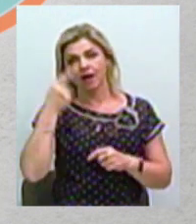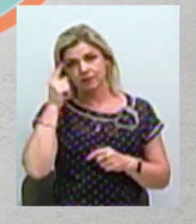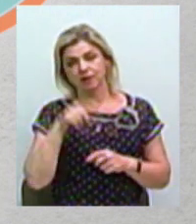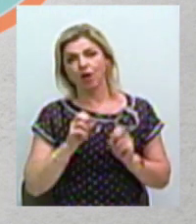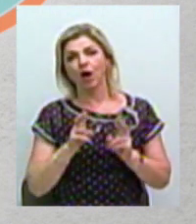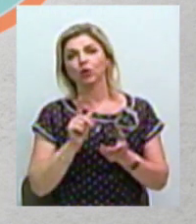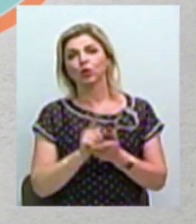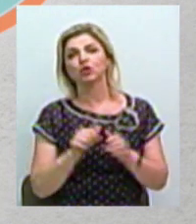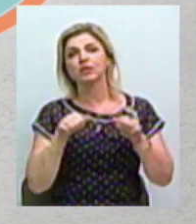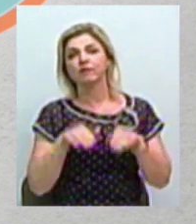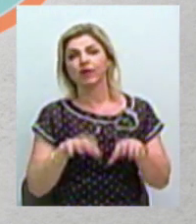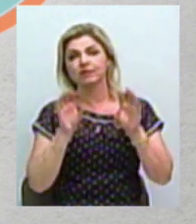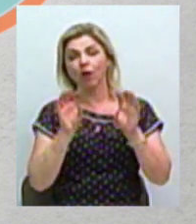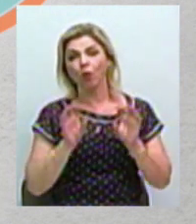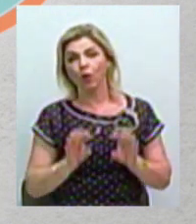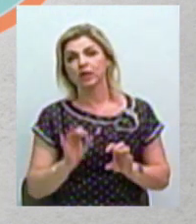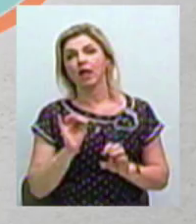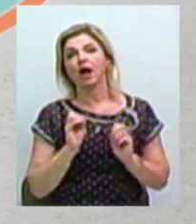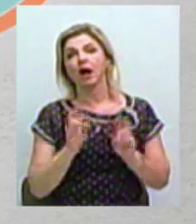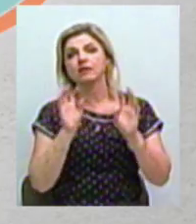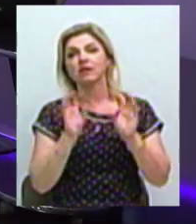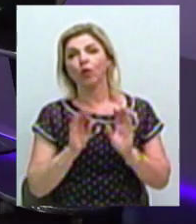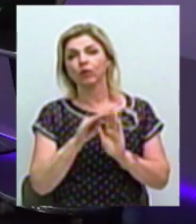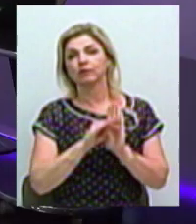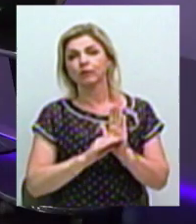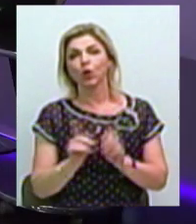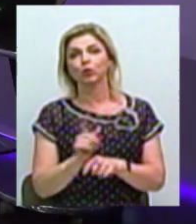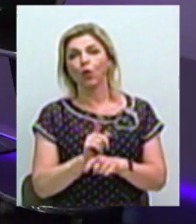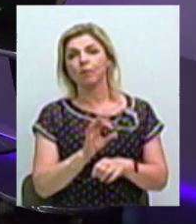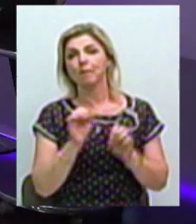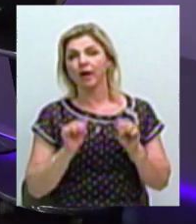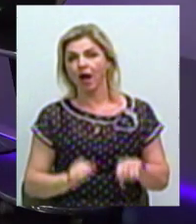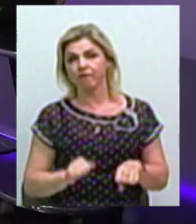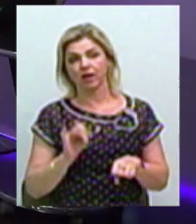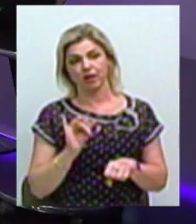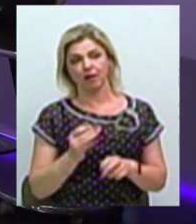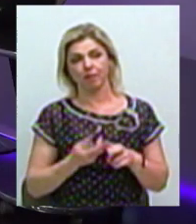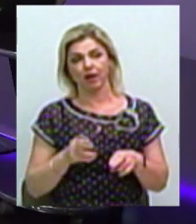законы, как закон состоит, из чего норма права и все остальное. Поэтому...